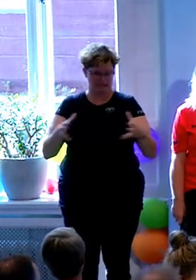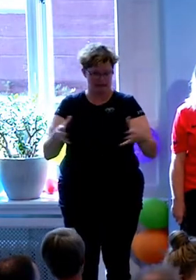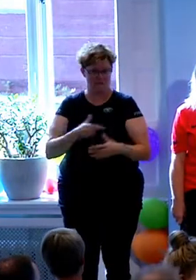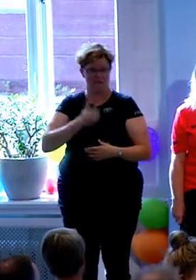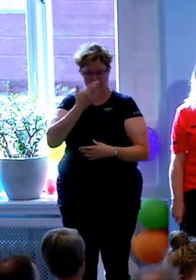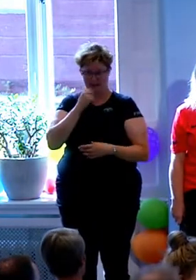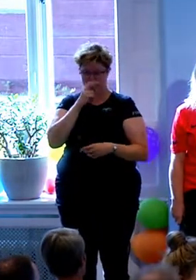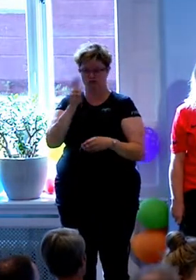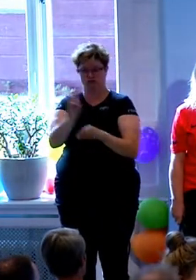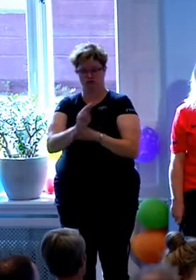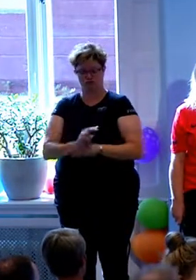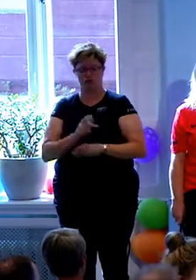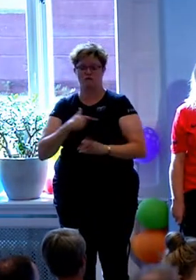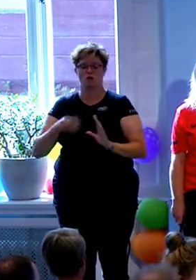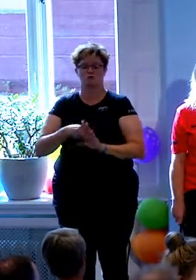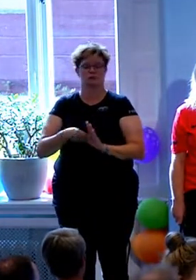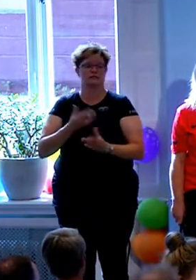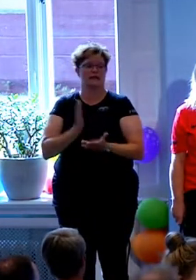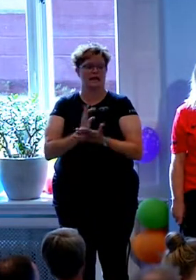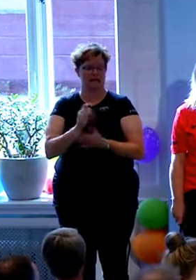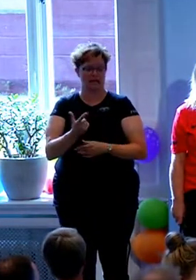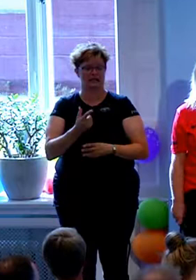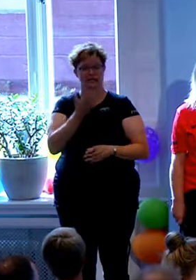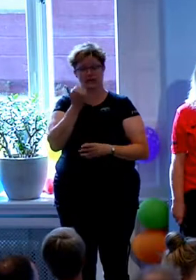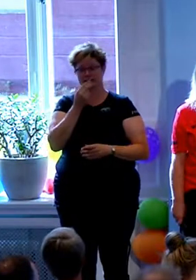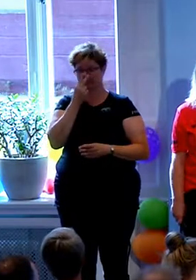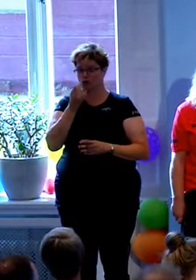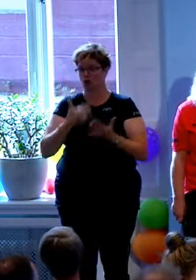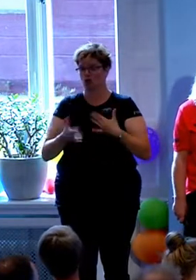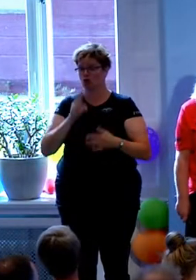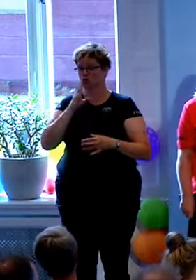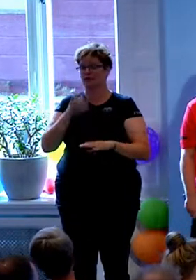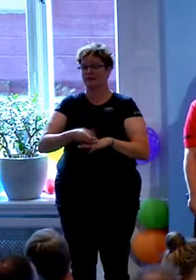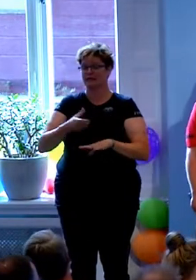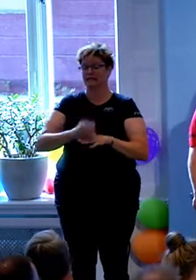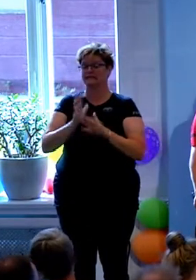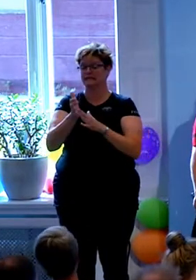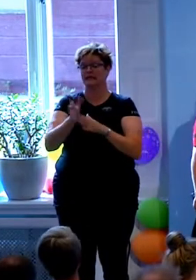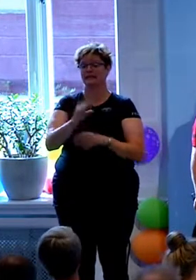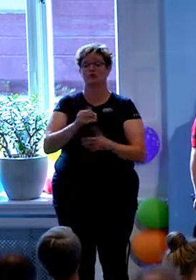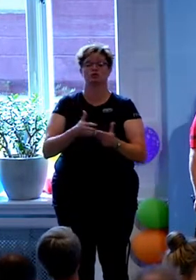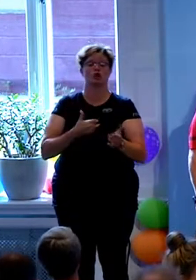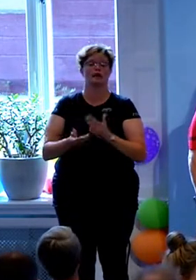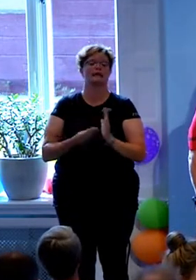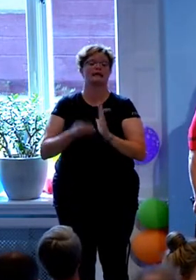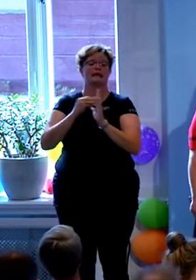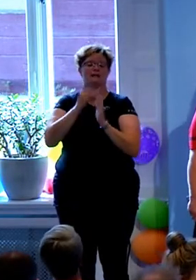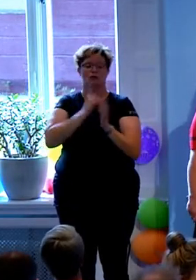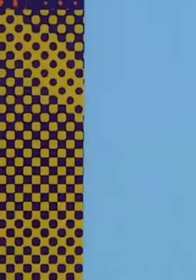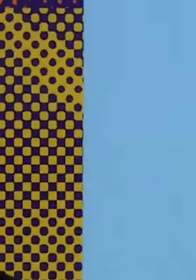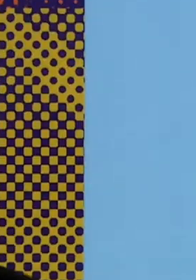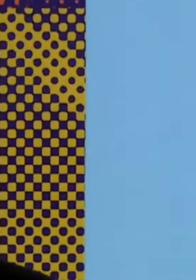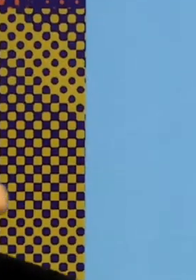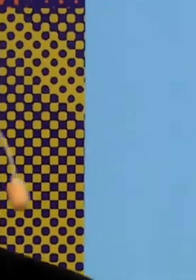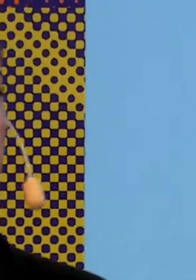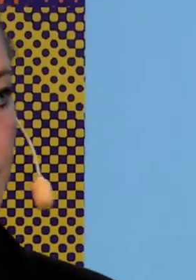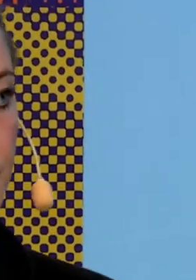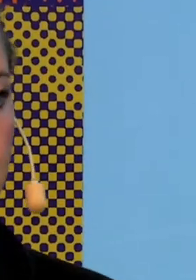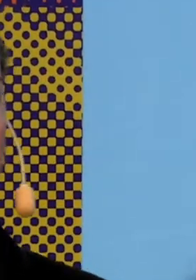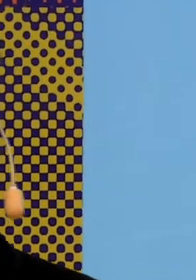över våra sponsringsrättigheter då, och se om vi kan göra en ny värdering då senare i så fall, och göra tilläggsavtal. Men det får man ju titta